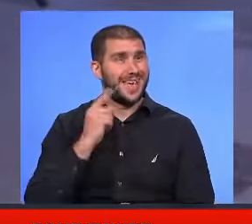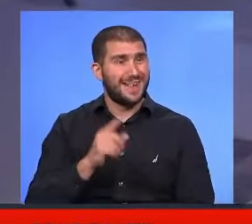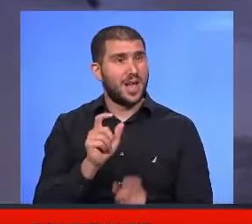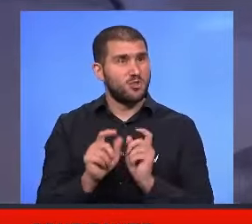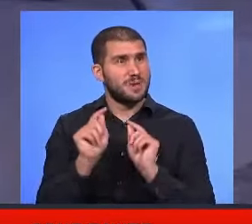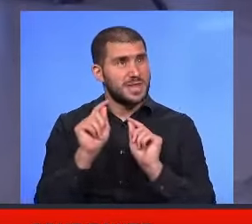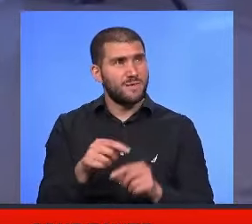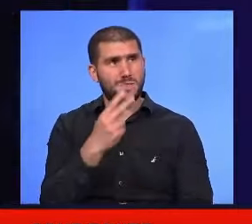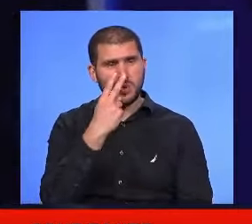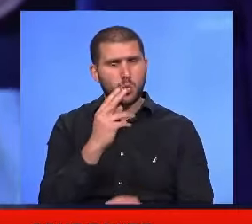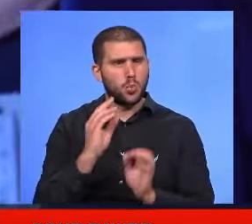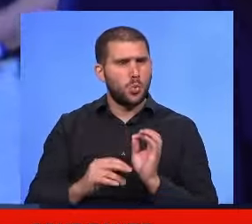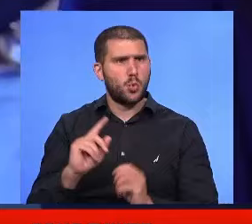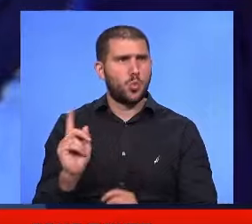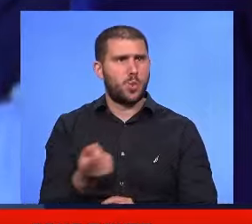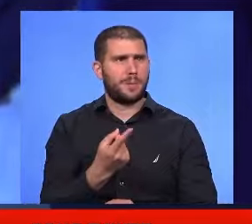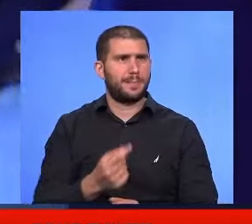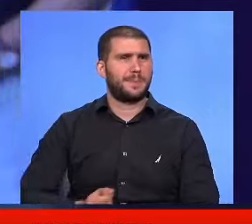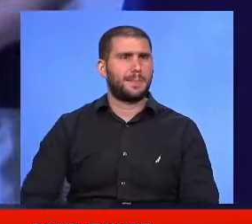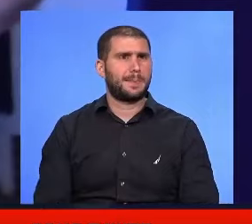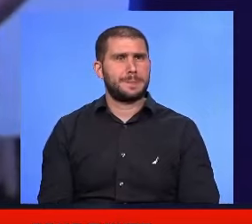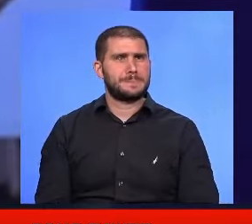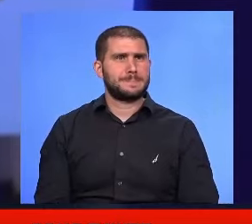יבואו ויראו את כולם בחלל אחד.